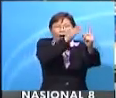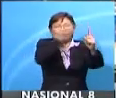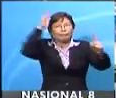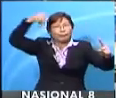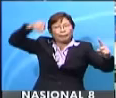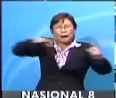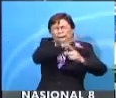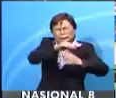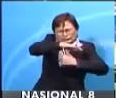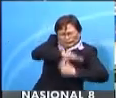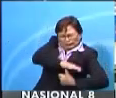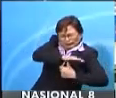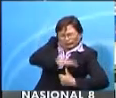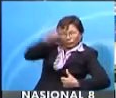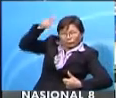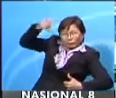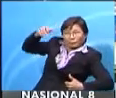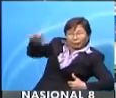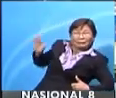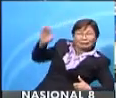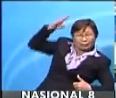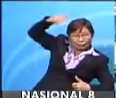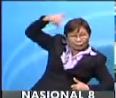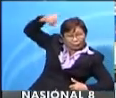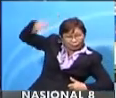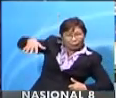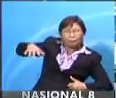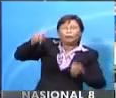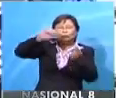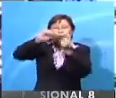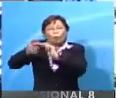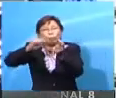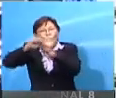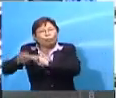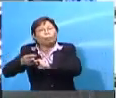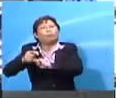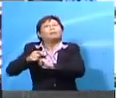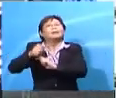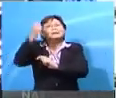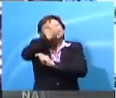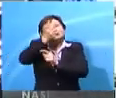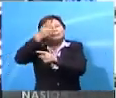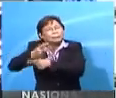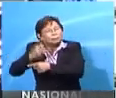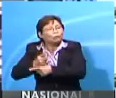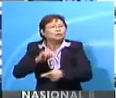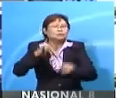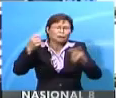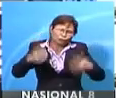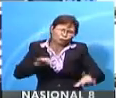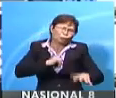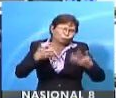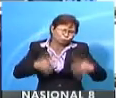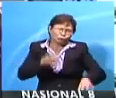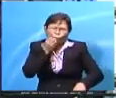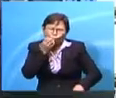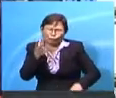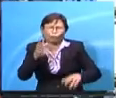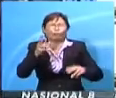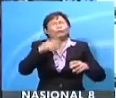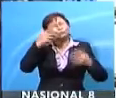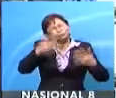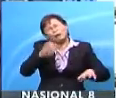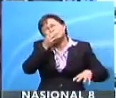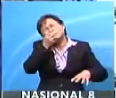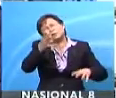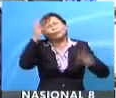yang membolehkan mereka membuat perubahan sikap yang betul. Dan saya juga telah pun menyuarakan tentang kebimbangan Malaysia